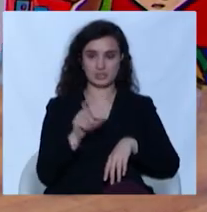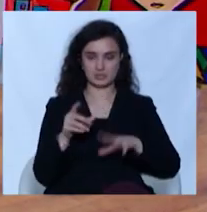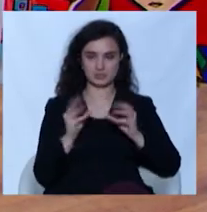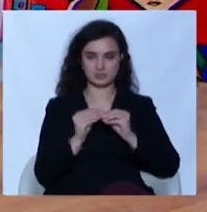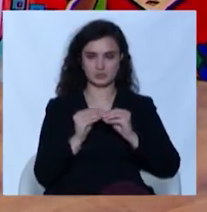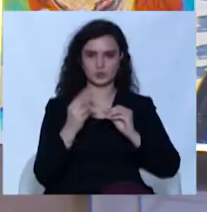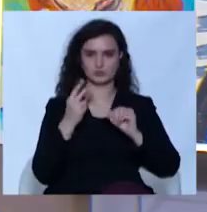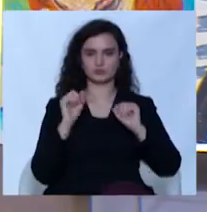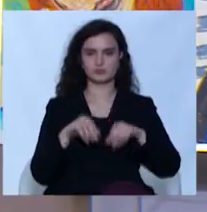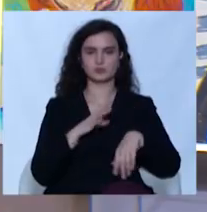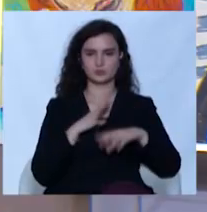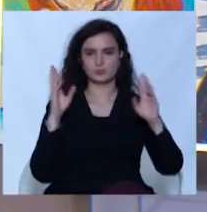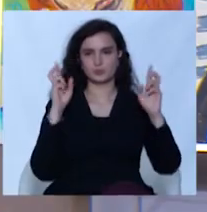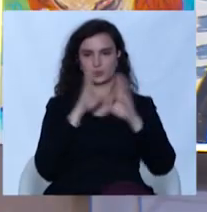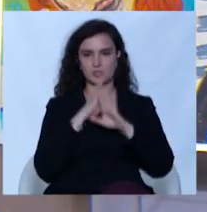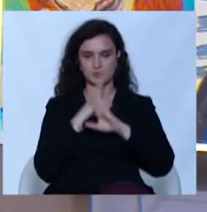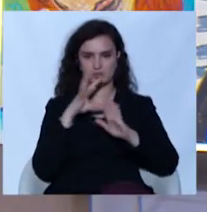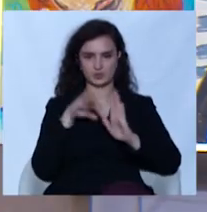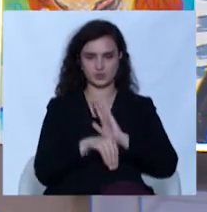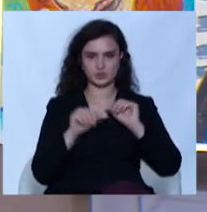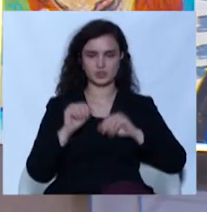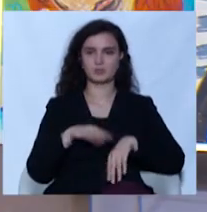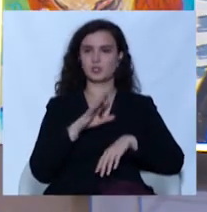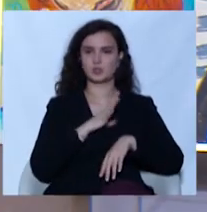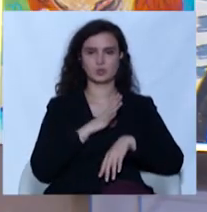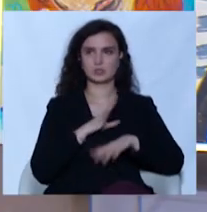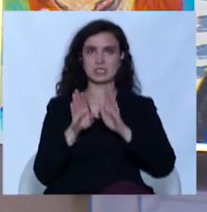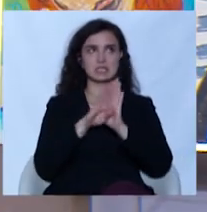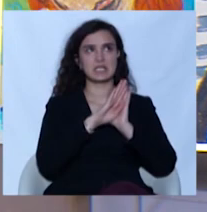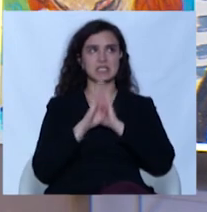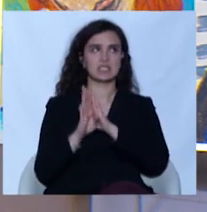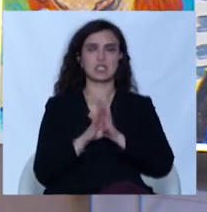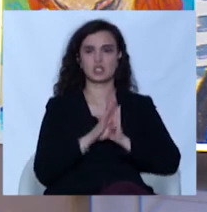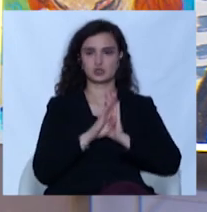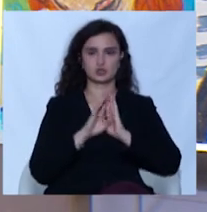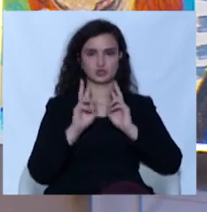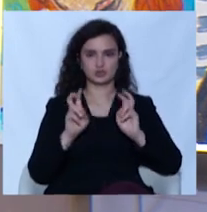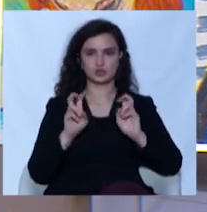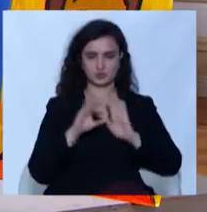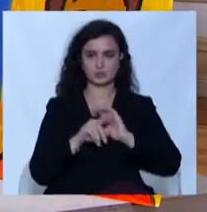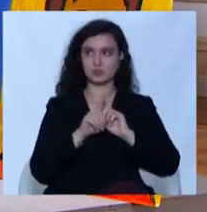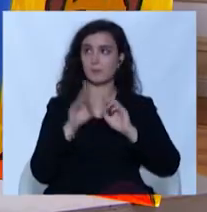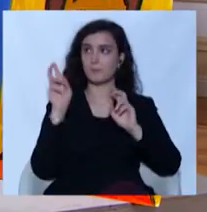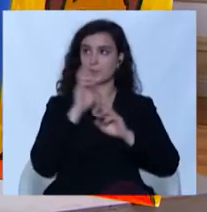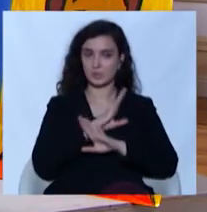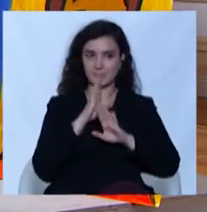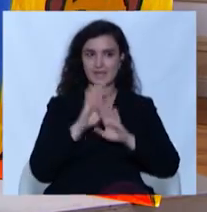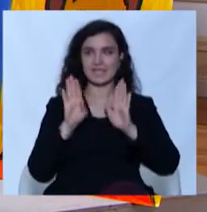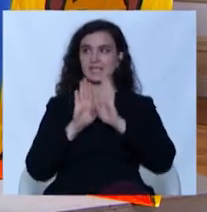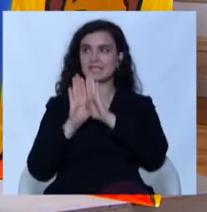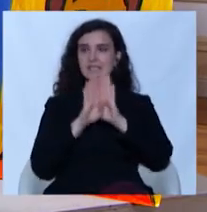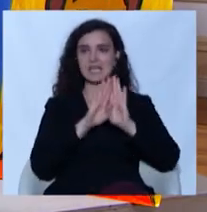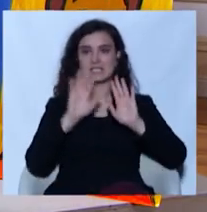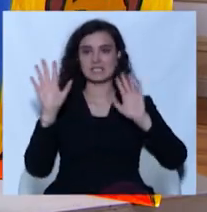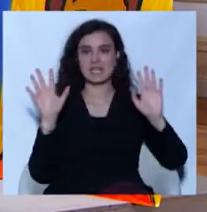ერთად. შეიძლება იყოს ბუნებაში, შეიძლება იყოს ინტერიერში, უბრალოდ ბუნებაც და ინტერიერიც ამ შემთხვევაში